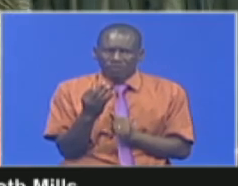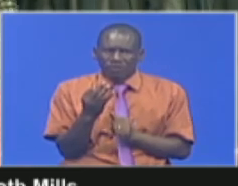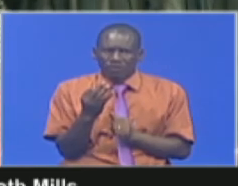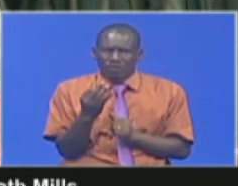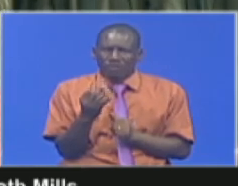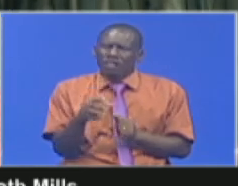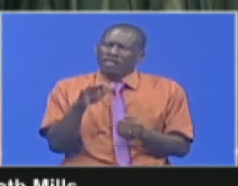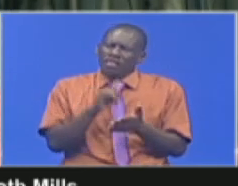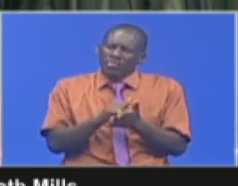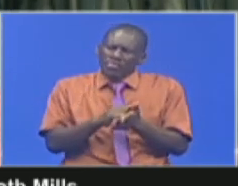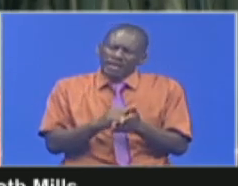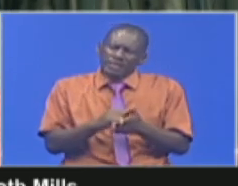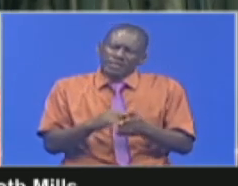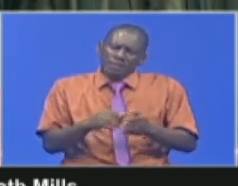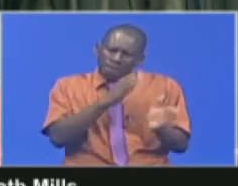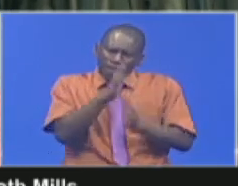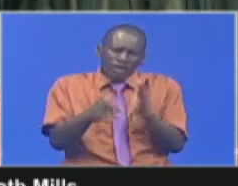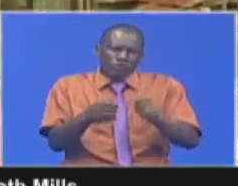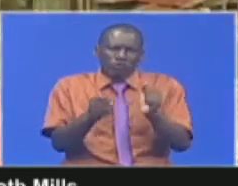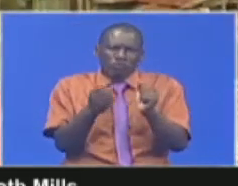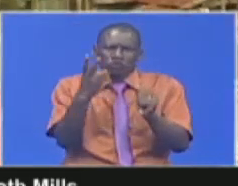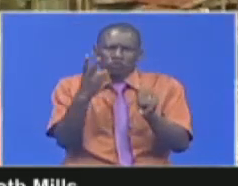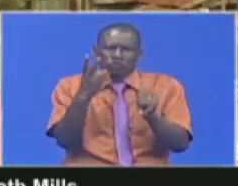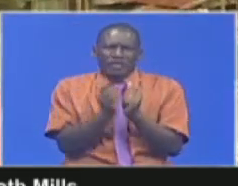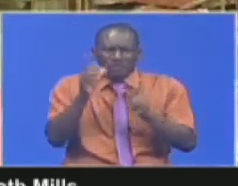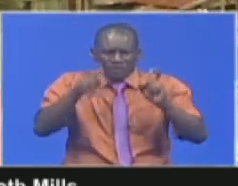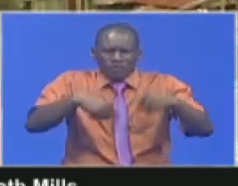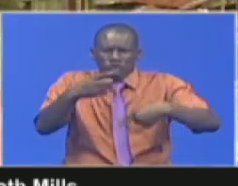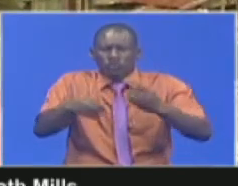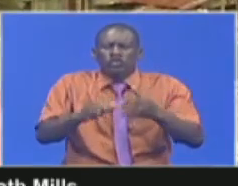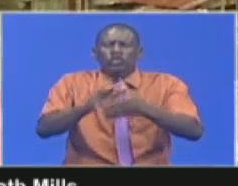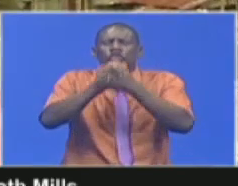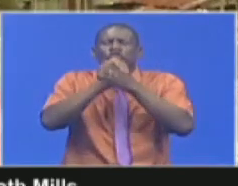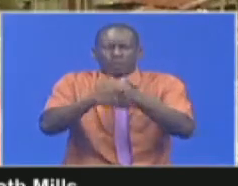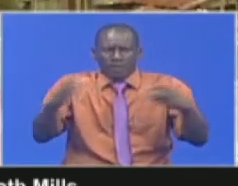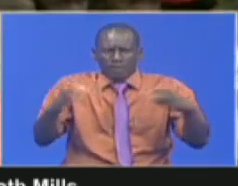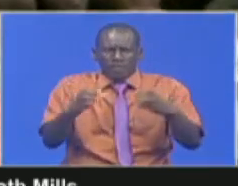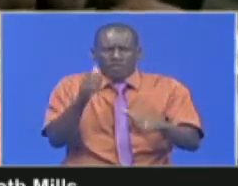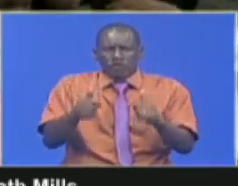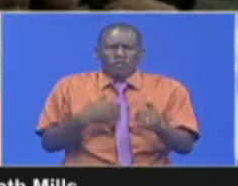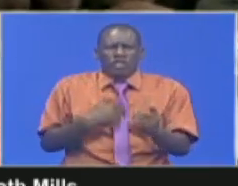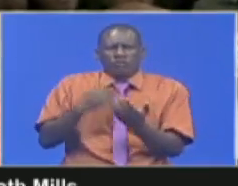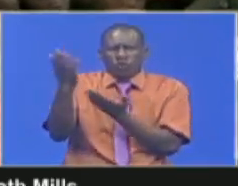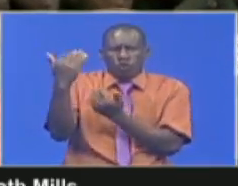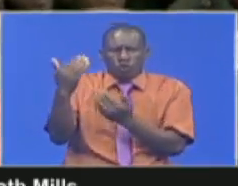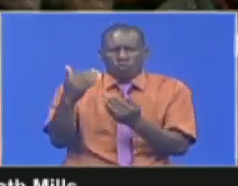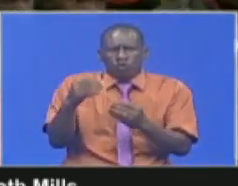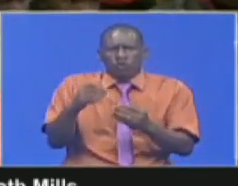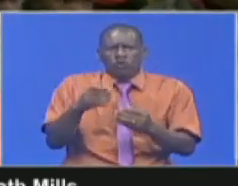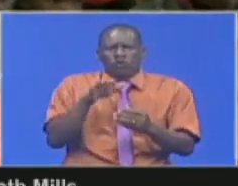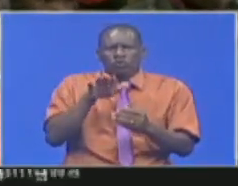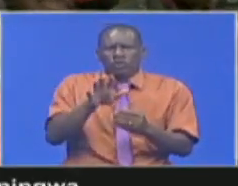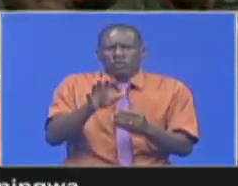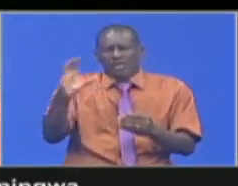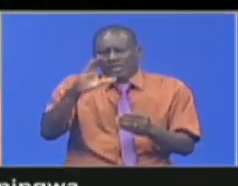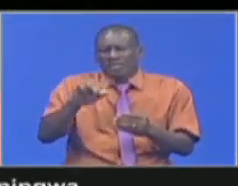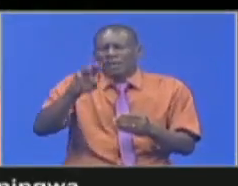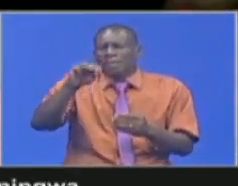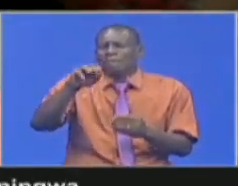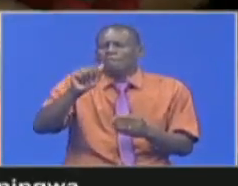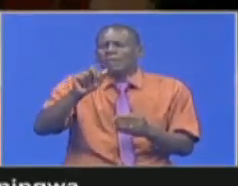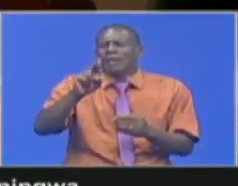Hiyo mtindo lazima iendelee wana Kibra. Chama cha Jubilee ambacho kimeweka matumaini yake kwa mgombea wake McDonald